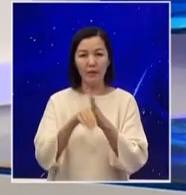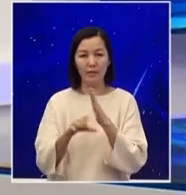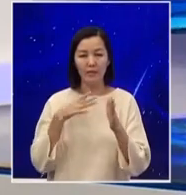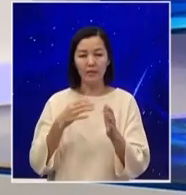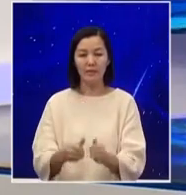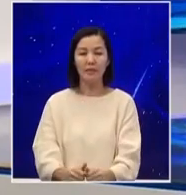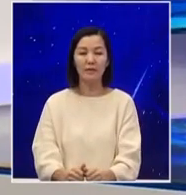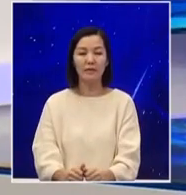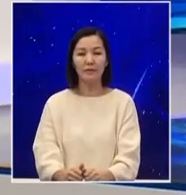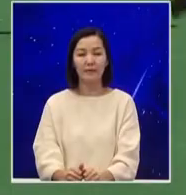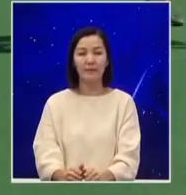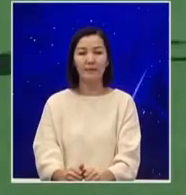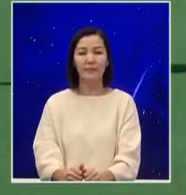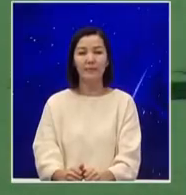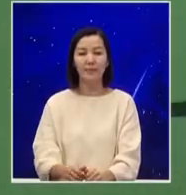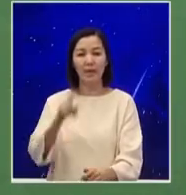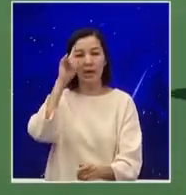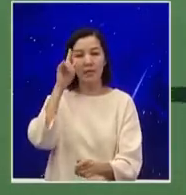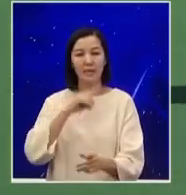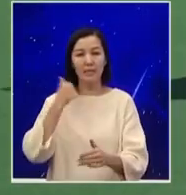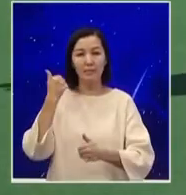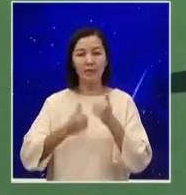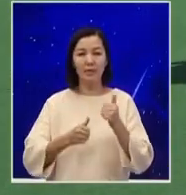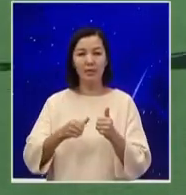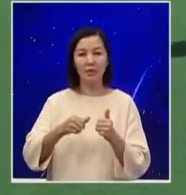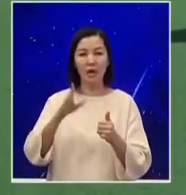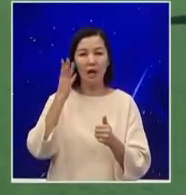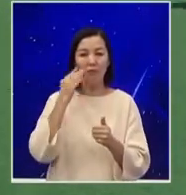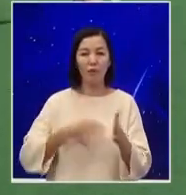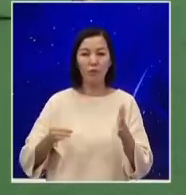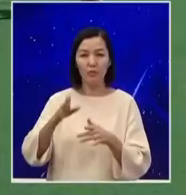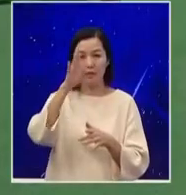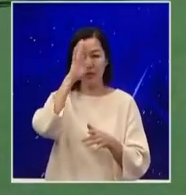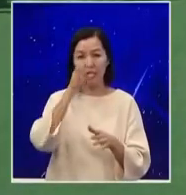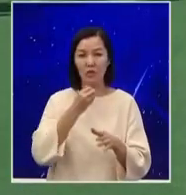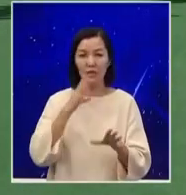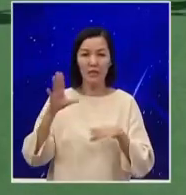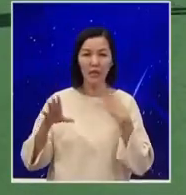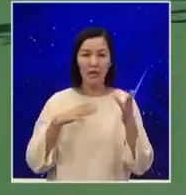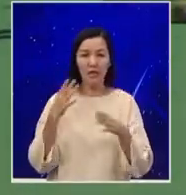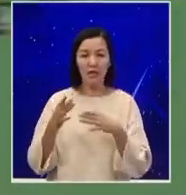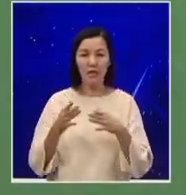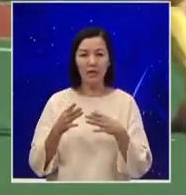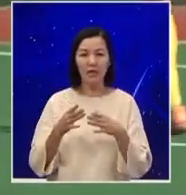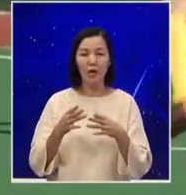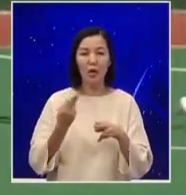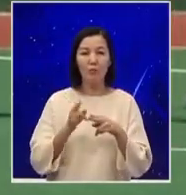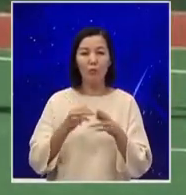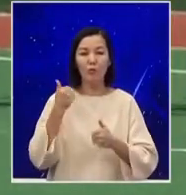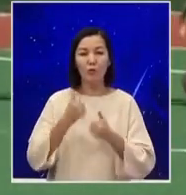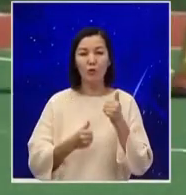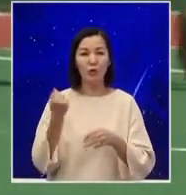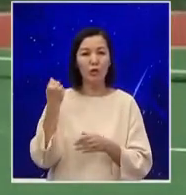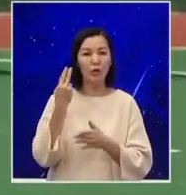жасақтап отыр. Ел біріншілігінде Алматы облысының ерлер құрамасы жақсы дайындық деңгейін көрсетті. Жерлестеріміз бұл турнирде жеңіліп көрген